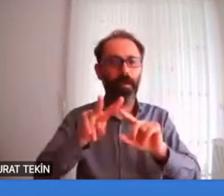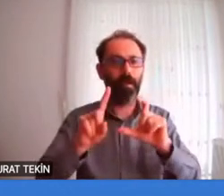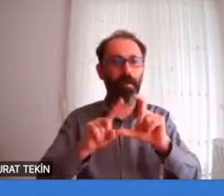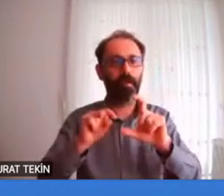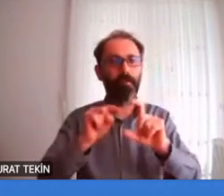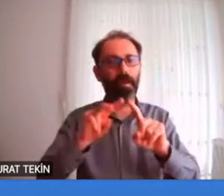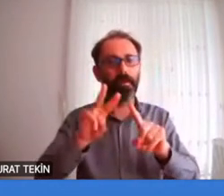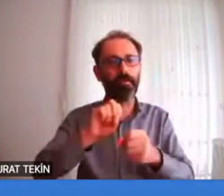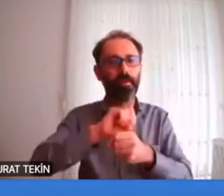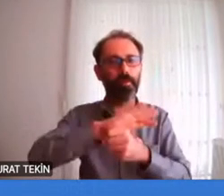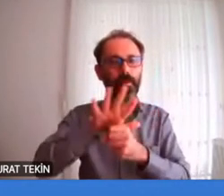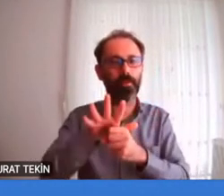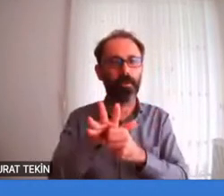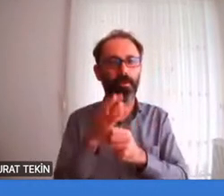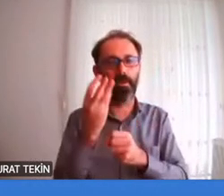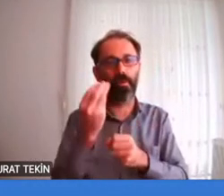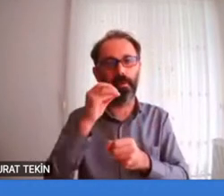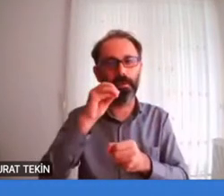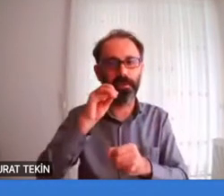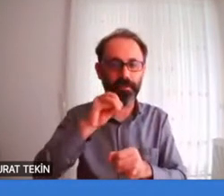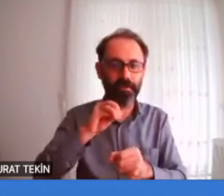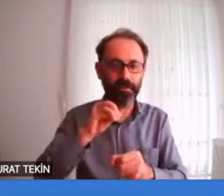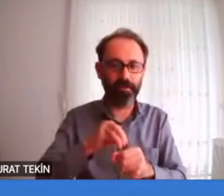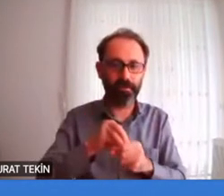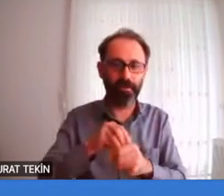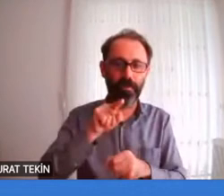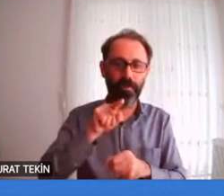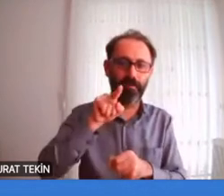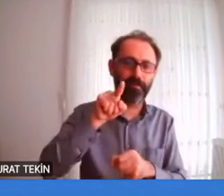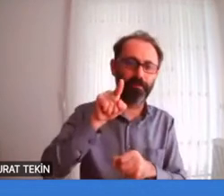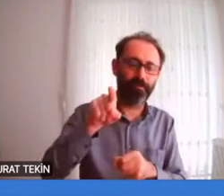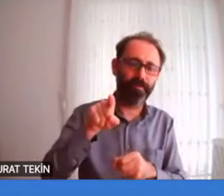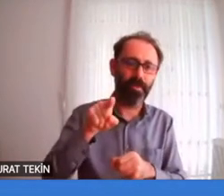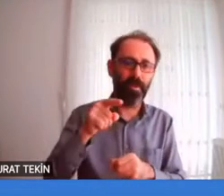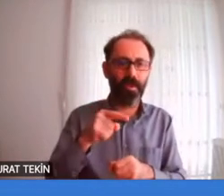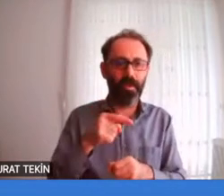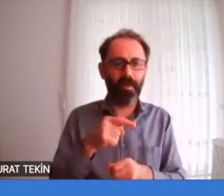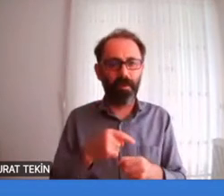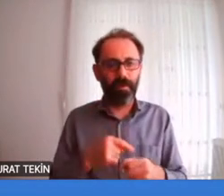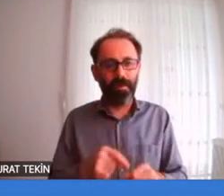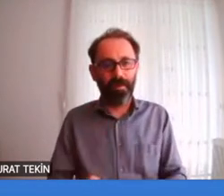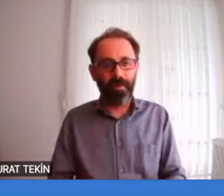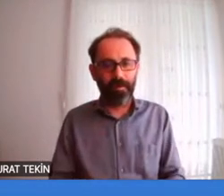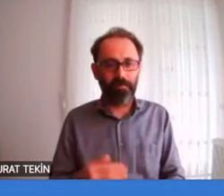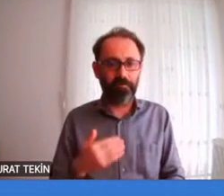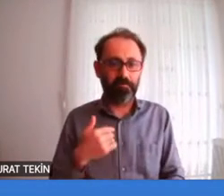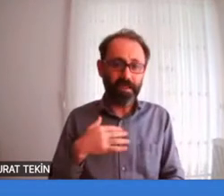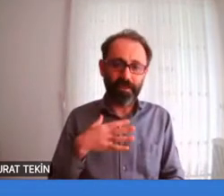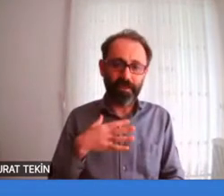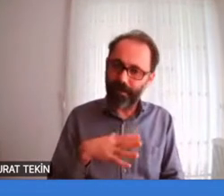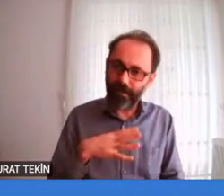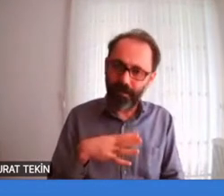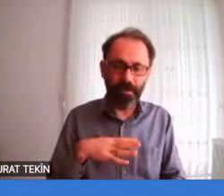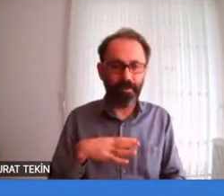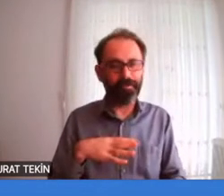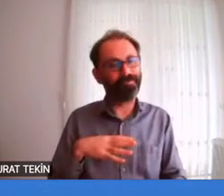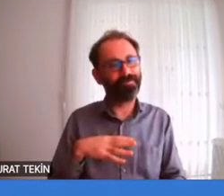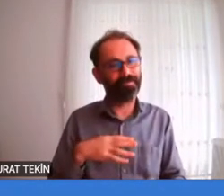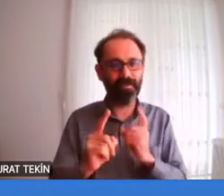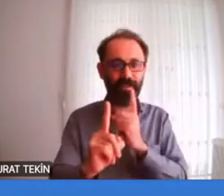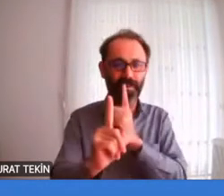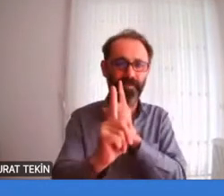yapıyoruz. Gönlümüzden geçen sizinle yüz yüze daha camdan cama değil de yüz yüze daha iç içe